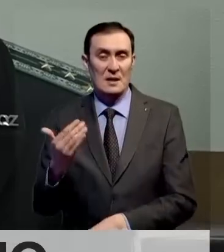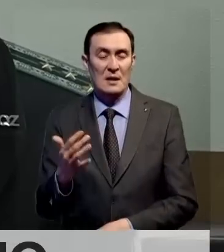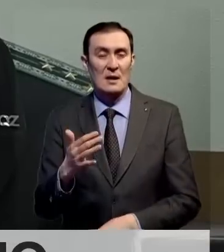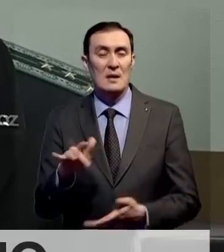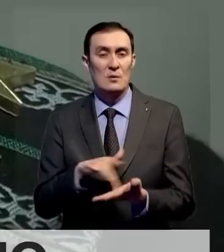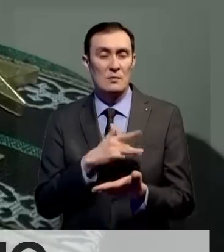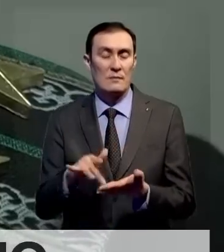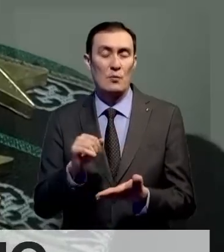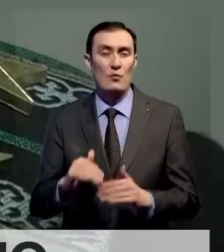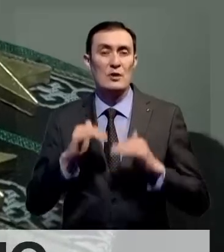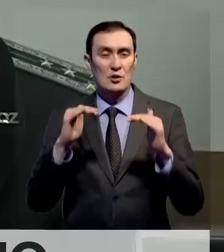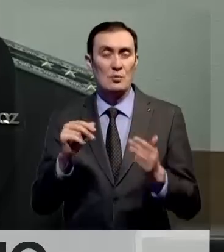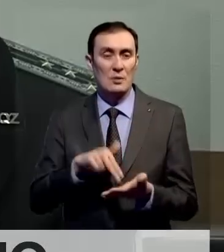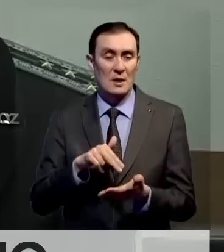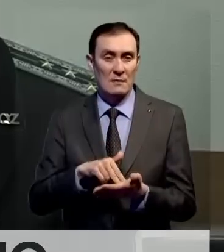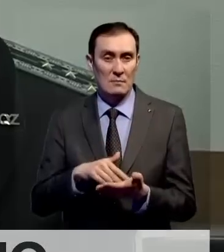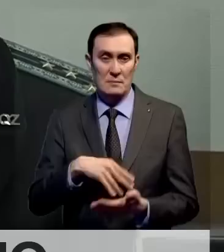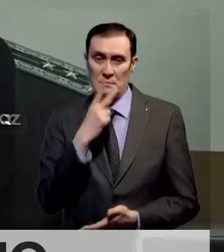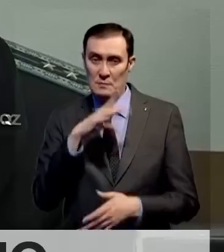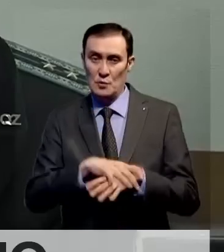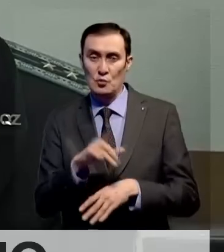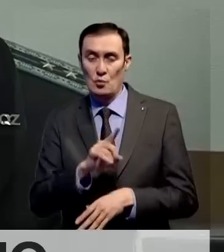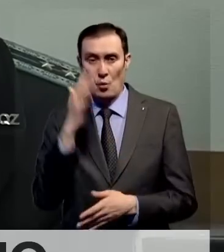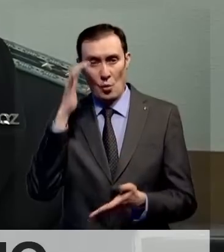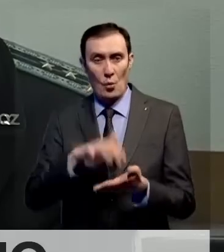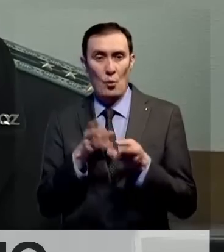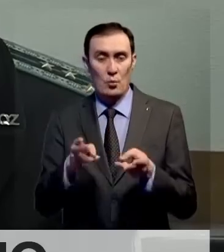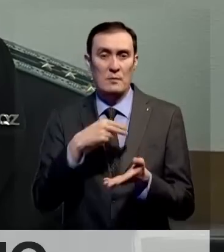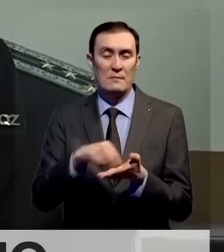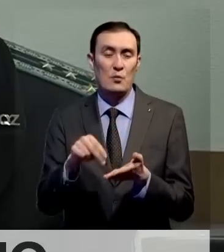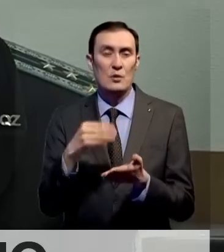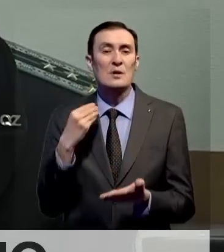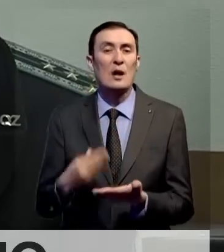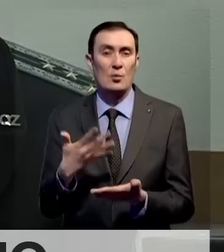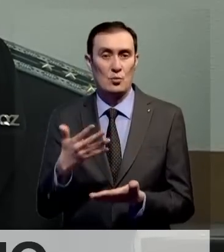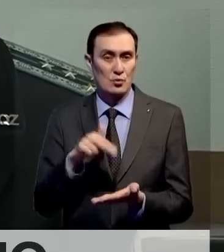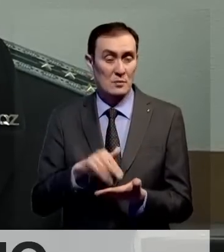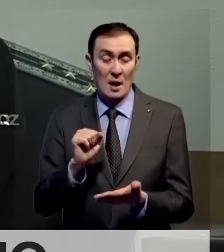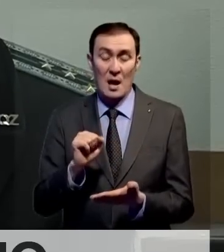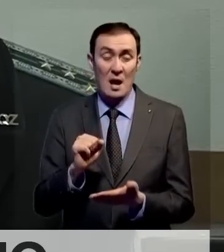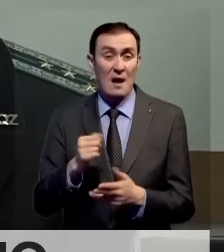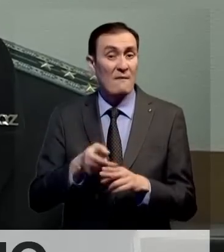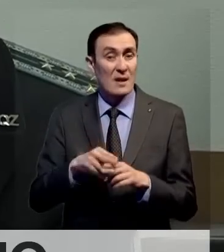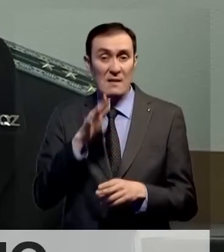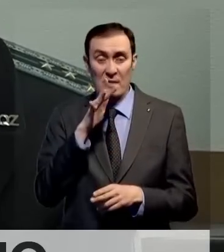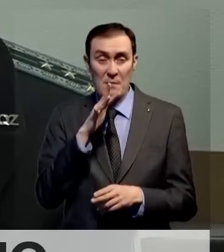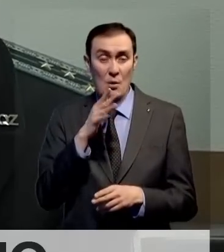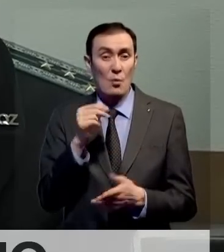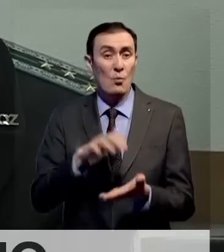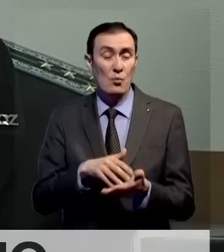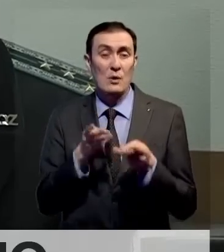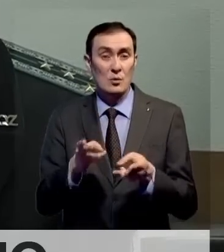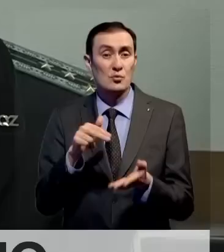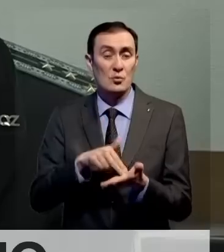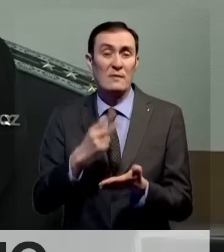по увеличению тарифа попало в поле зрения то, что уголь был приобретен по завышенной цене, хотя тогда как в то время фактически уголь стоил в два